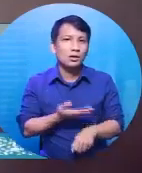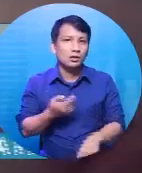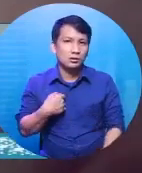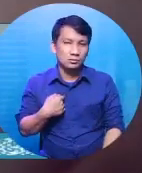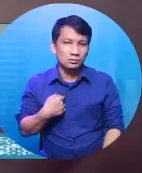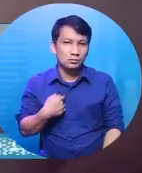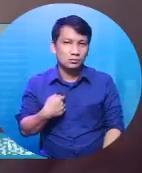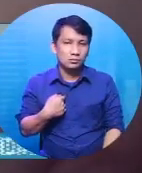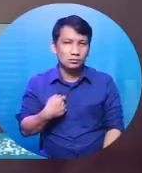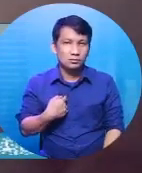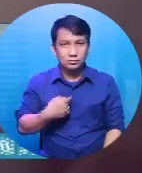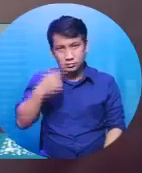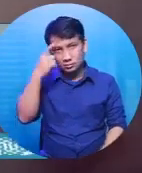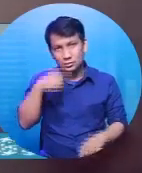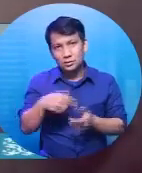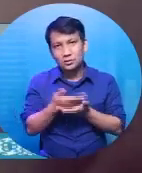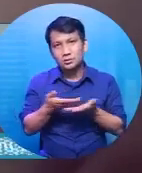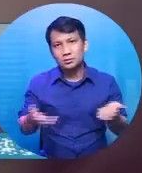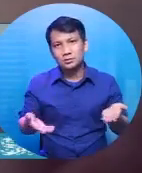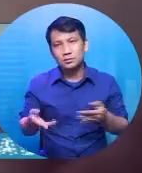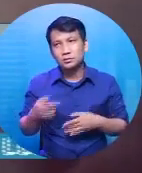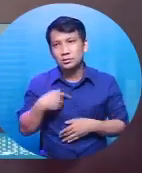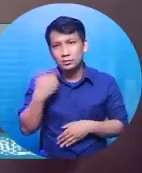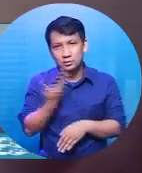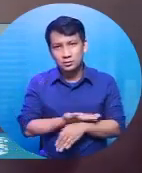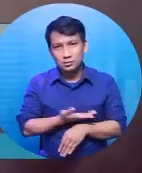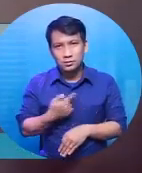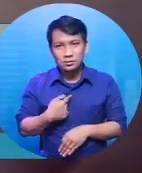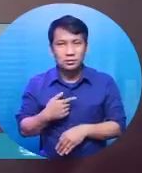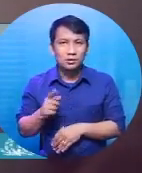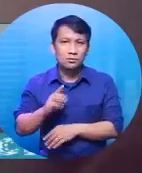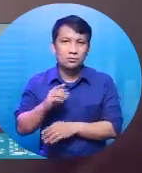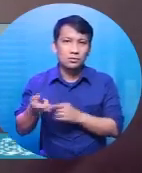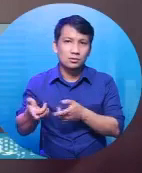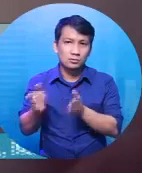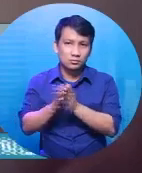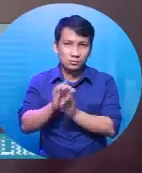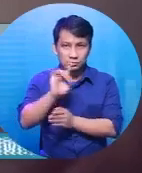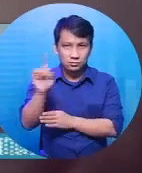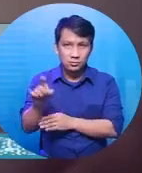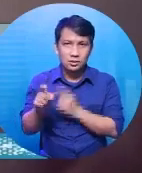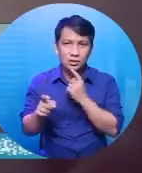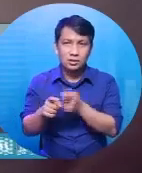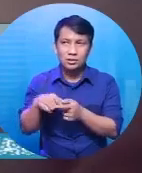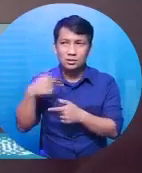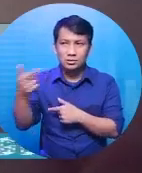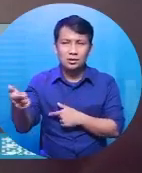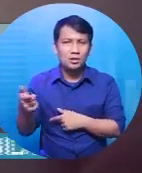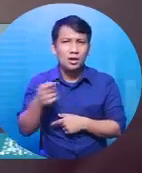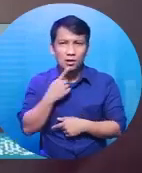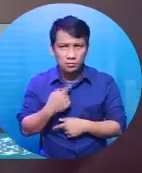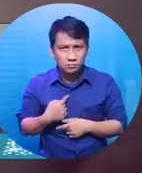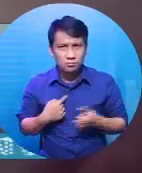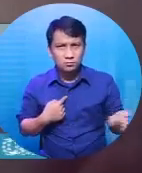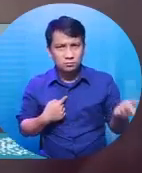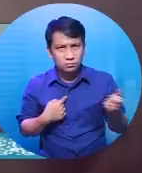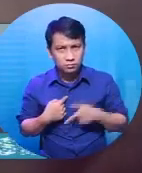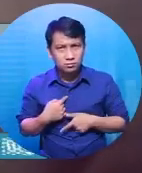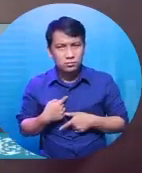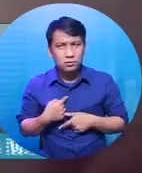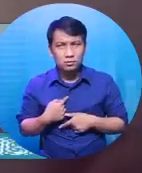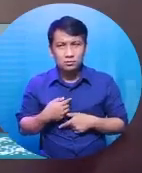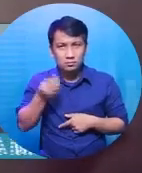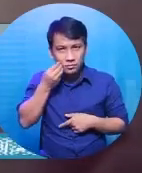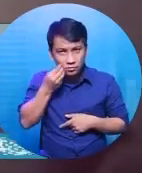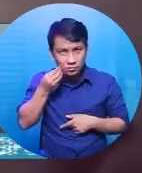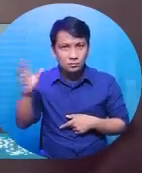nag-uupa dito, gamit niya to. Ay, kausapin muna natin si Jane, sabi niya po, Sir. Ang sabi ko naman po, Sir, pag umuwi ang